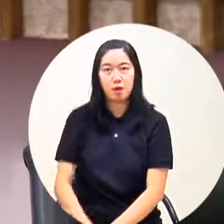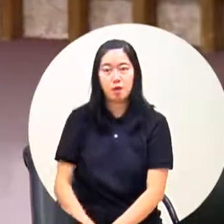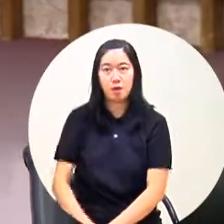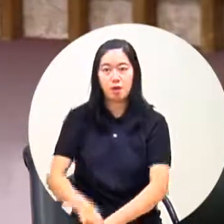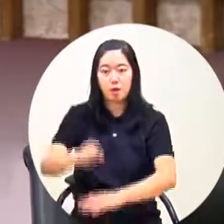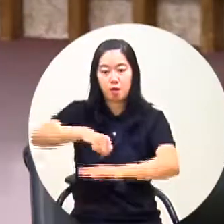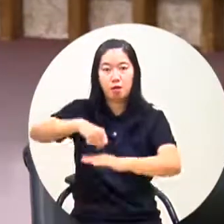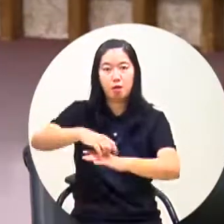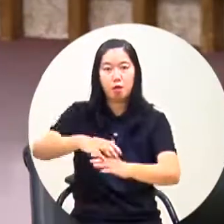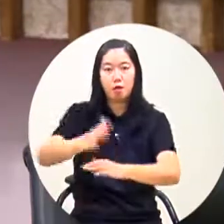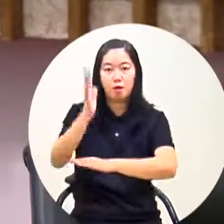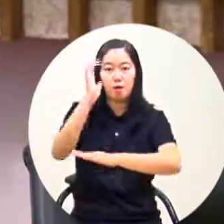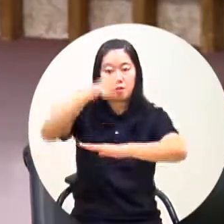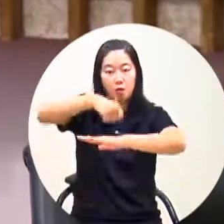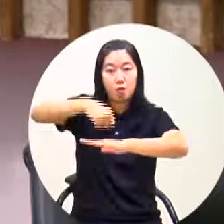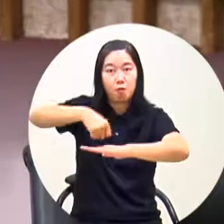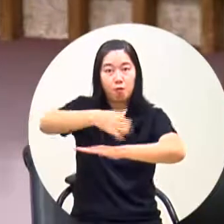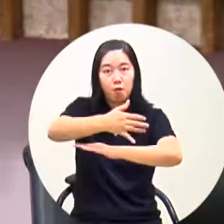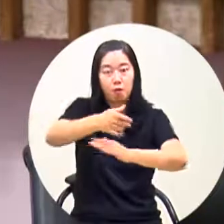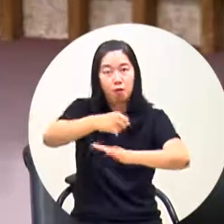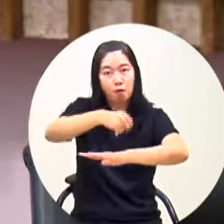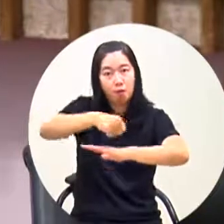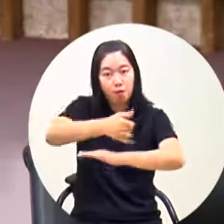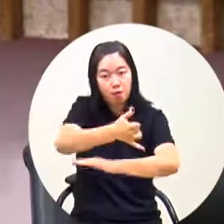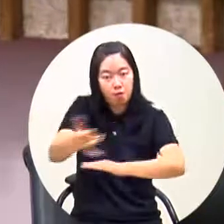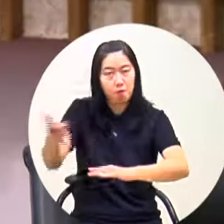病，啊，因挂日因假期因